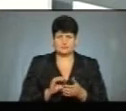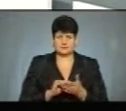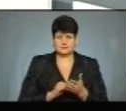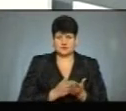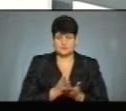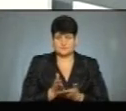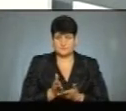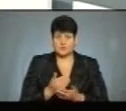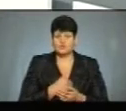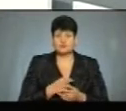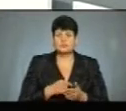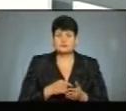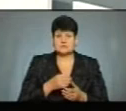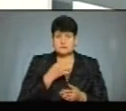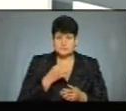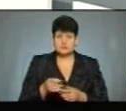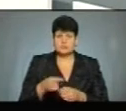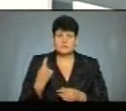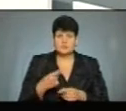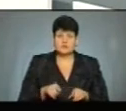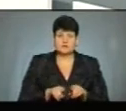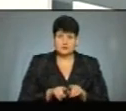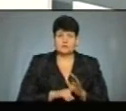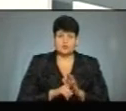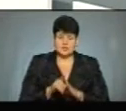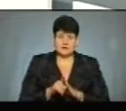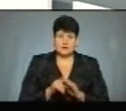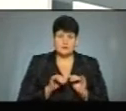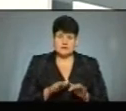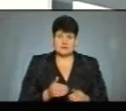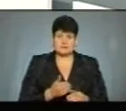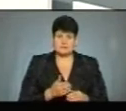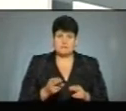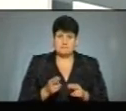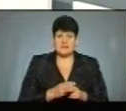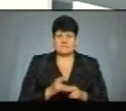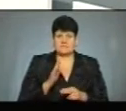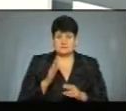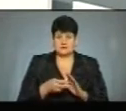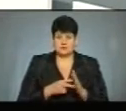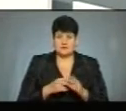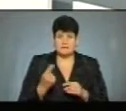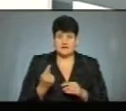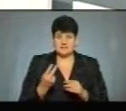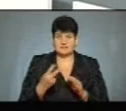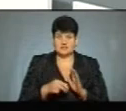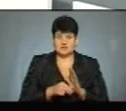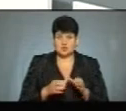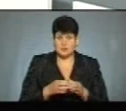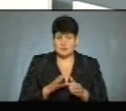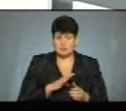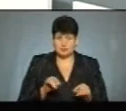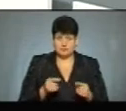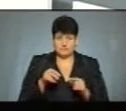шляхом. Хочу нагадати, що і Тернопільська область починала процес добровільного об'єднання також без перспективного плану. І перші 26 громад, які були створені